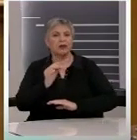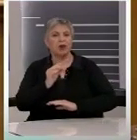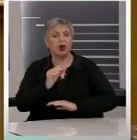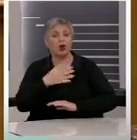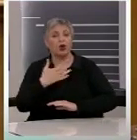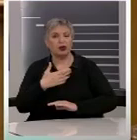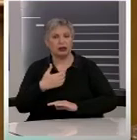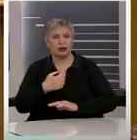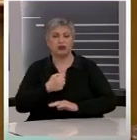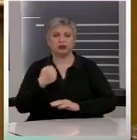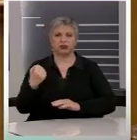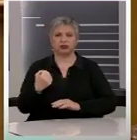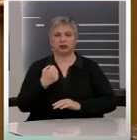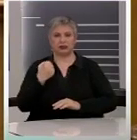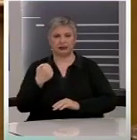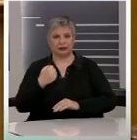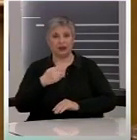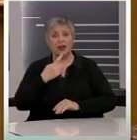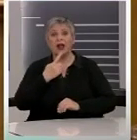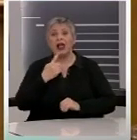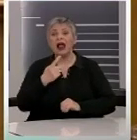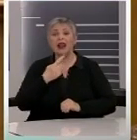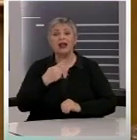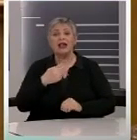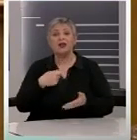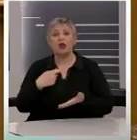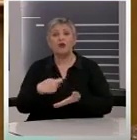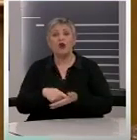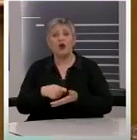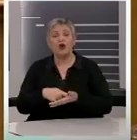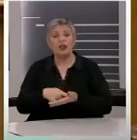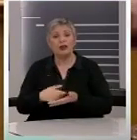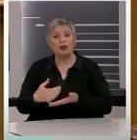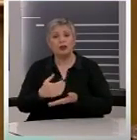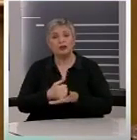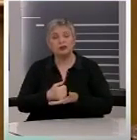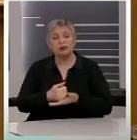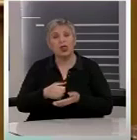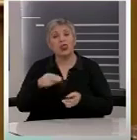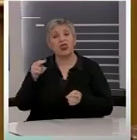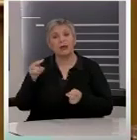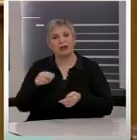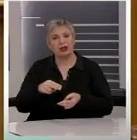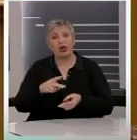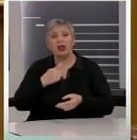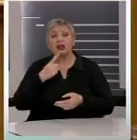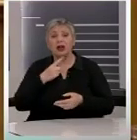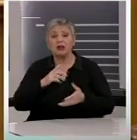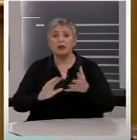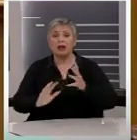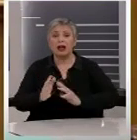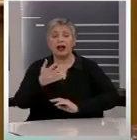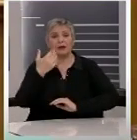Γιατί είχε ανακοινώσει μειώσεις φόρους και είπε ότι επειδή θα έρθει η ανάπτυξη θα